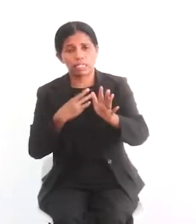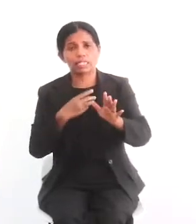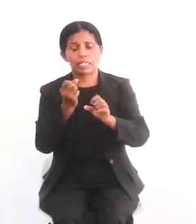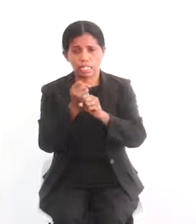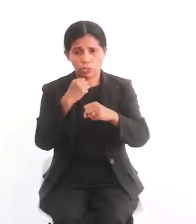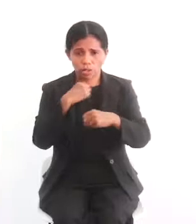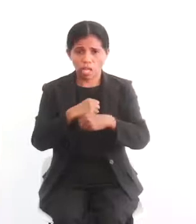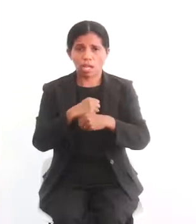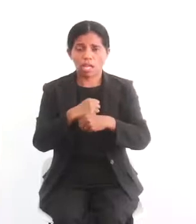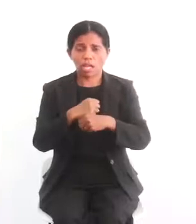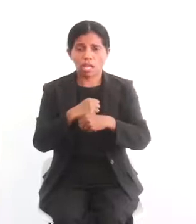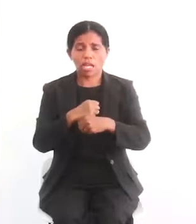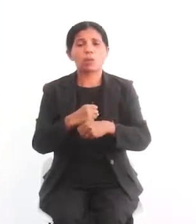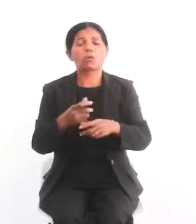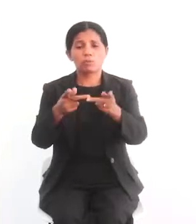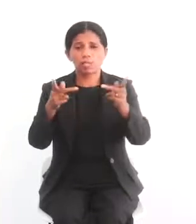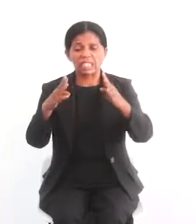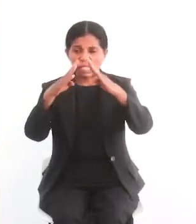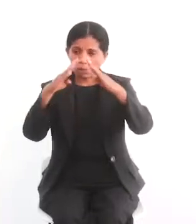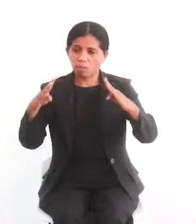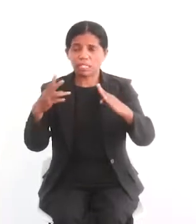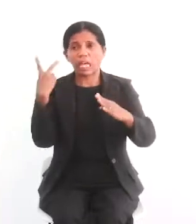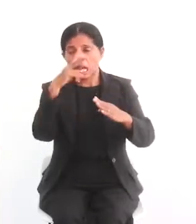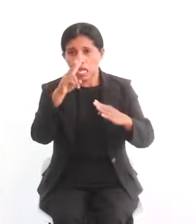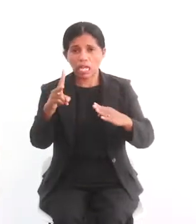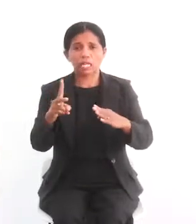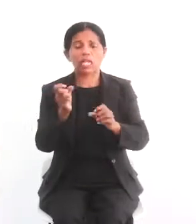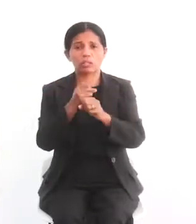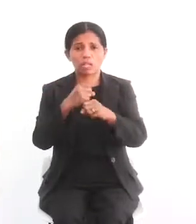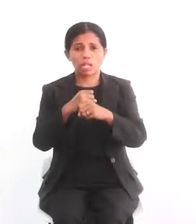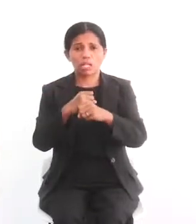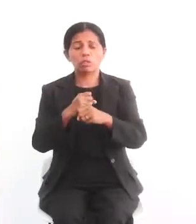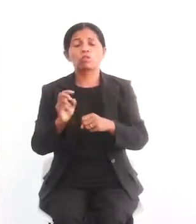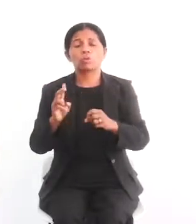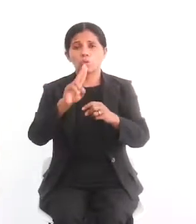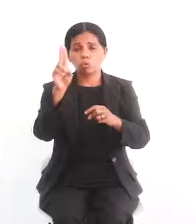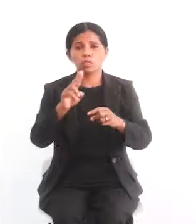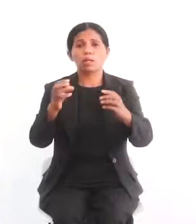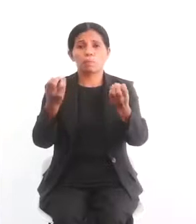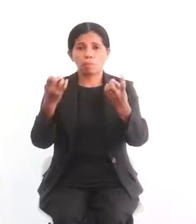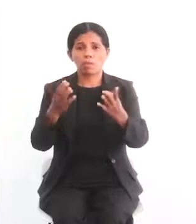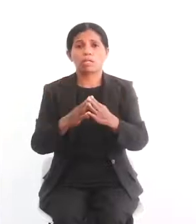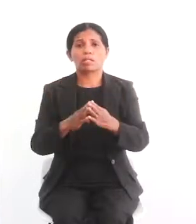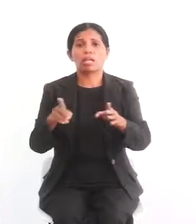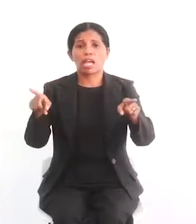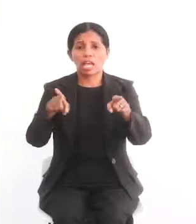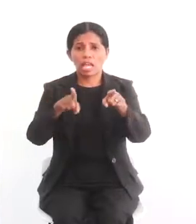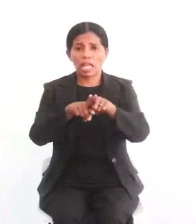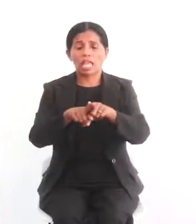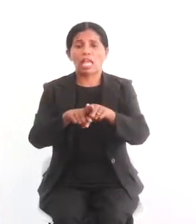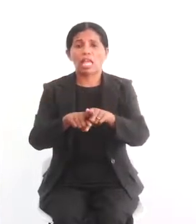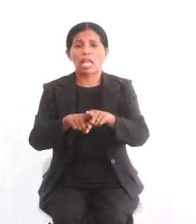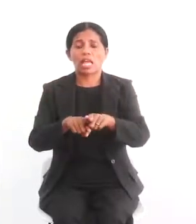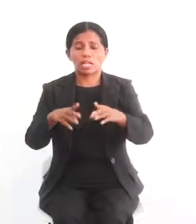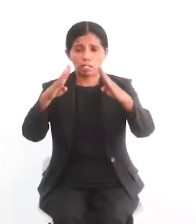wahira iha tore sira ita sempre observa katak forma geometria ne beku usa barakliu maka forma